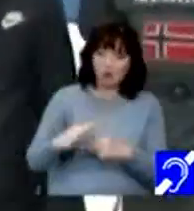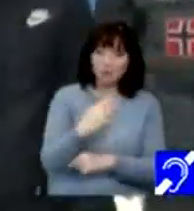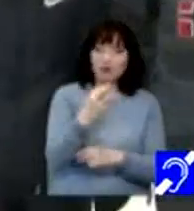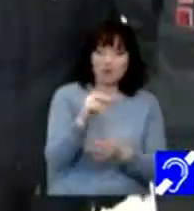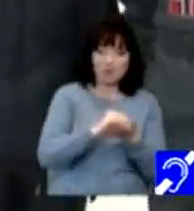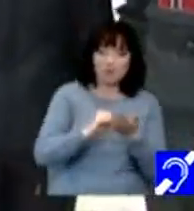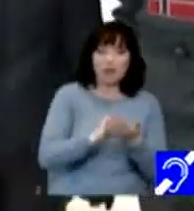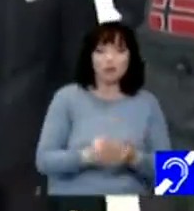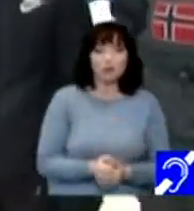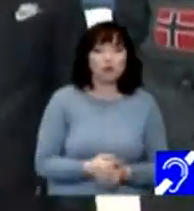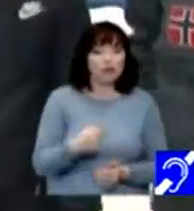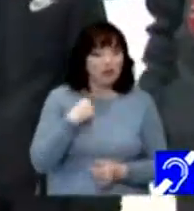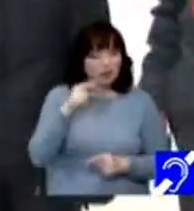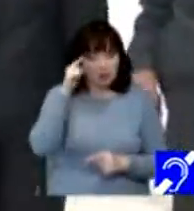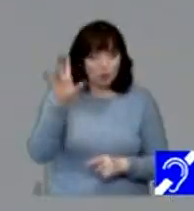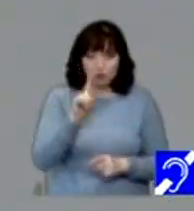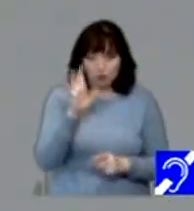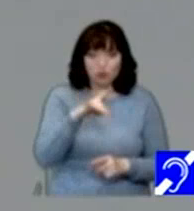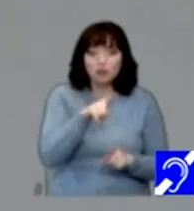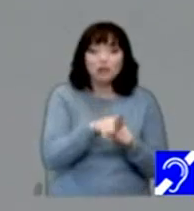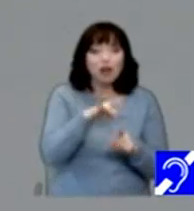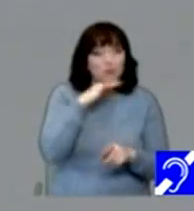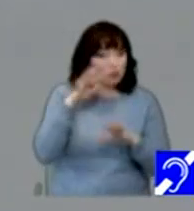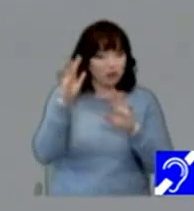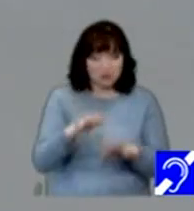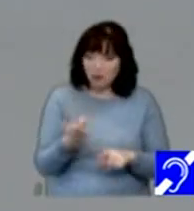ne așteptam să fie chiar așa multă zăpadă.